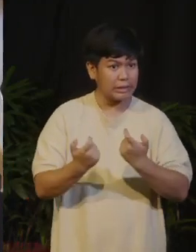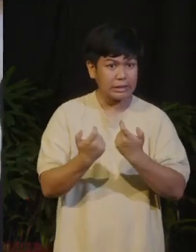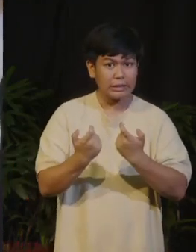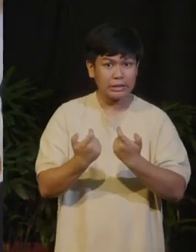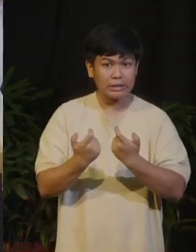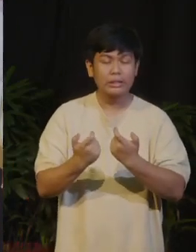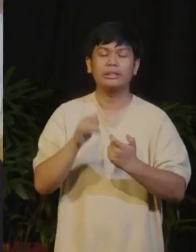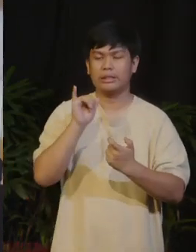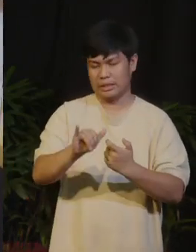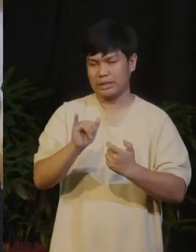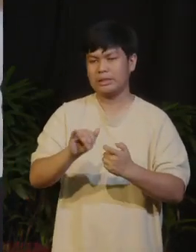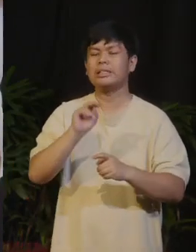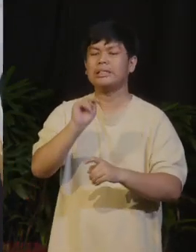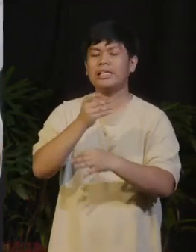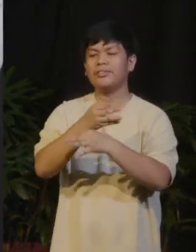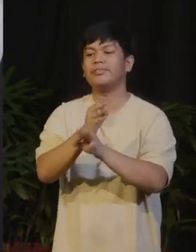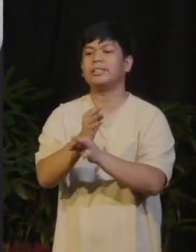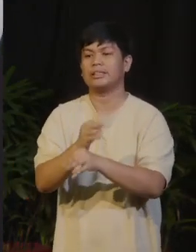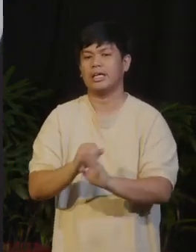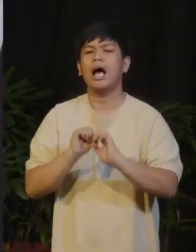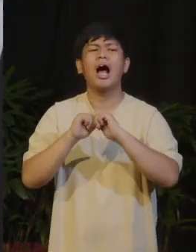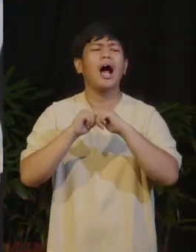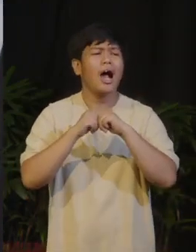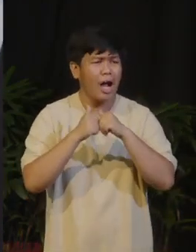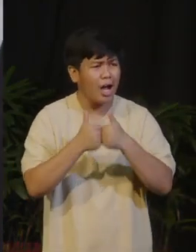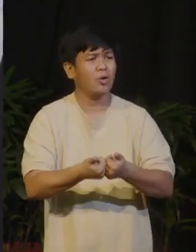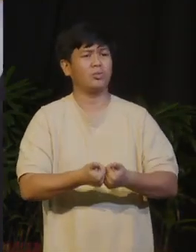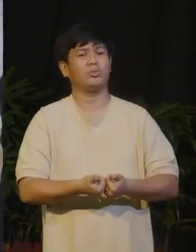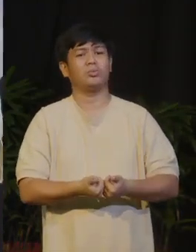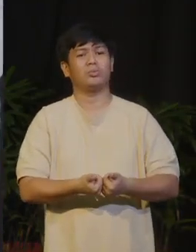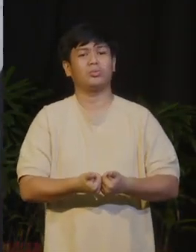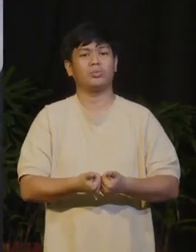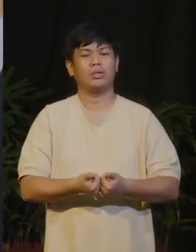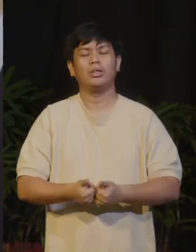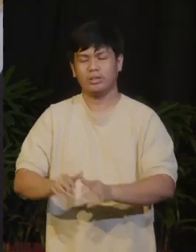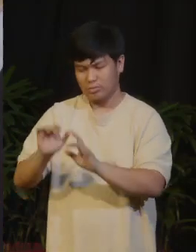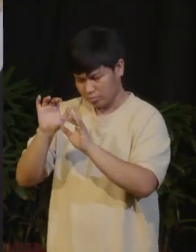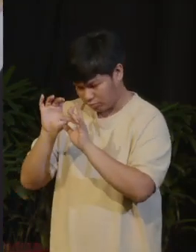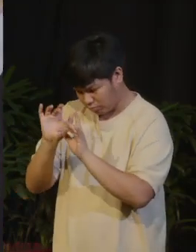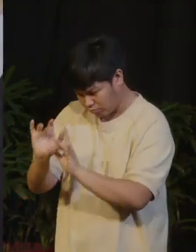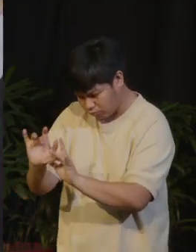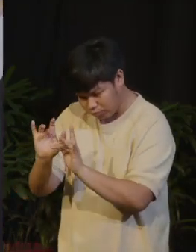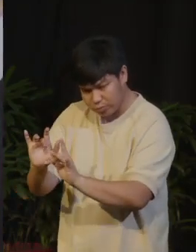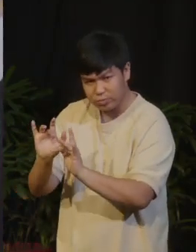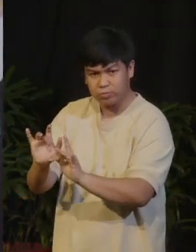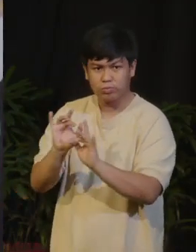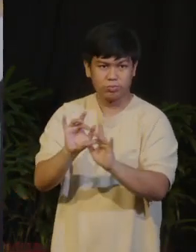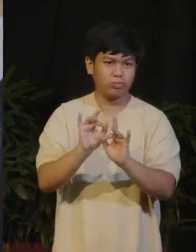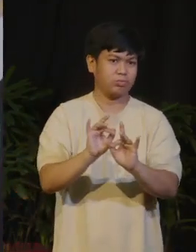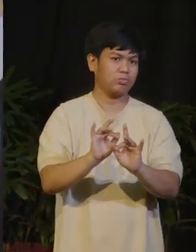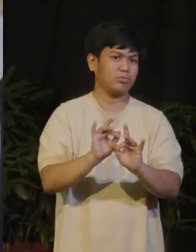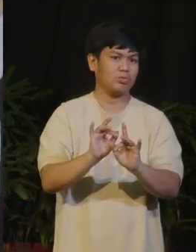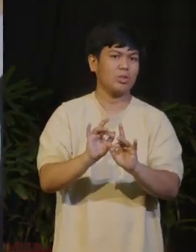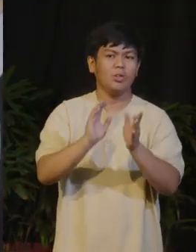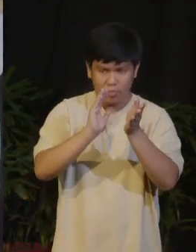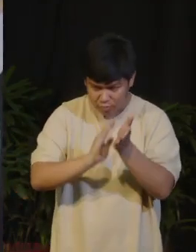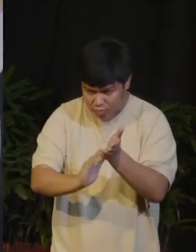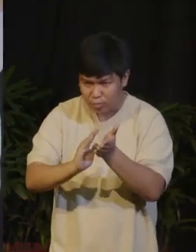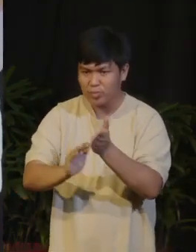iwasto. Paano? Maging mapagbigay sa ating pagpapatawad sa iba.